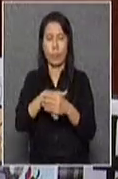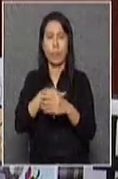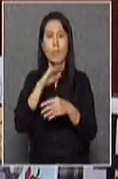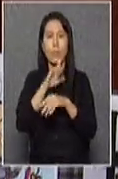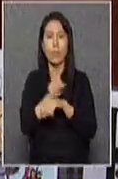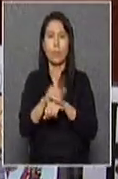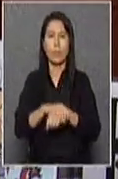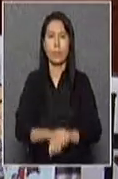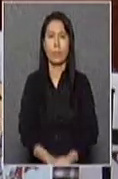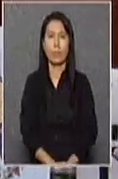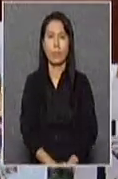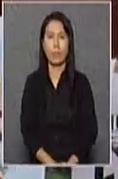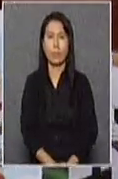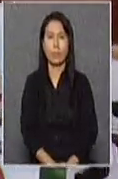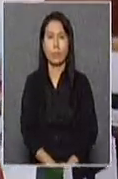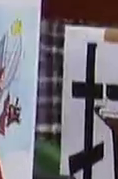1分鐘。